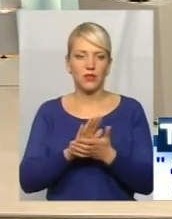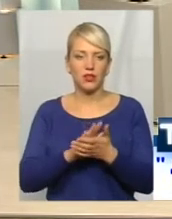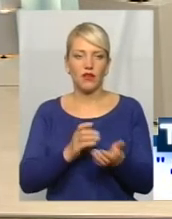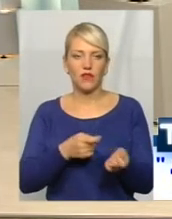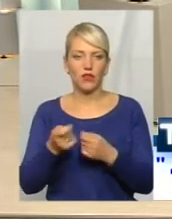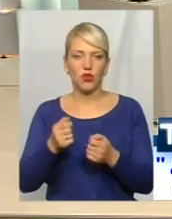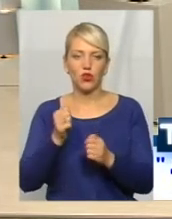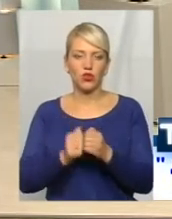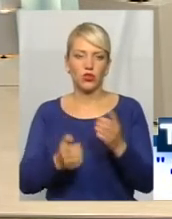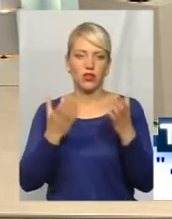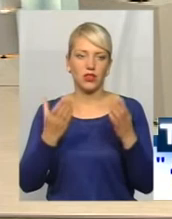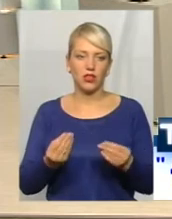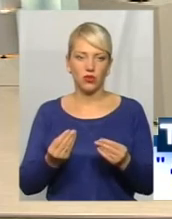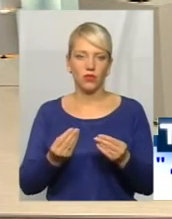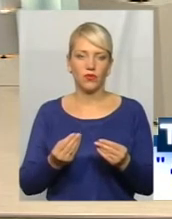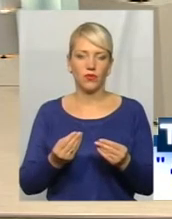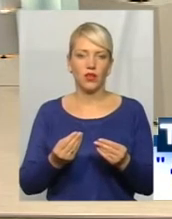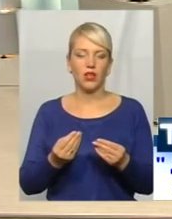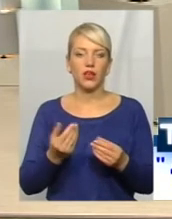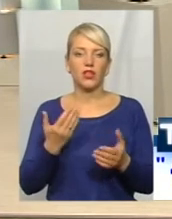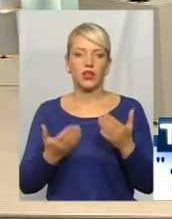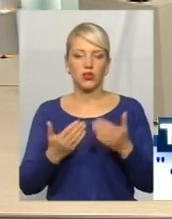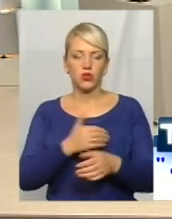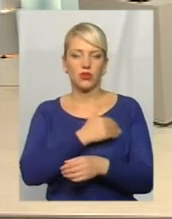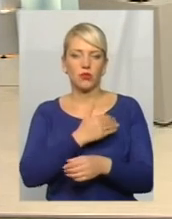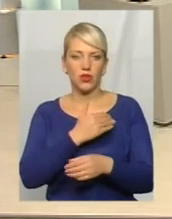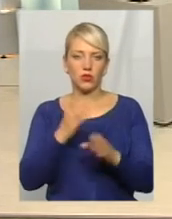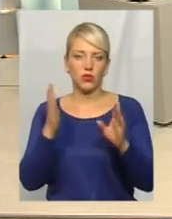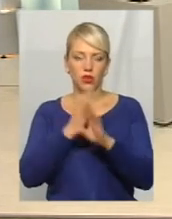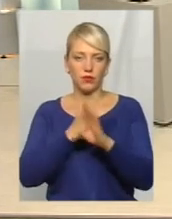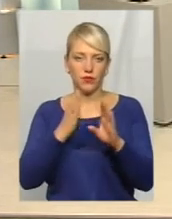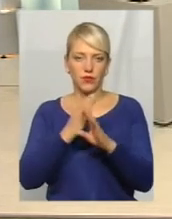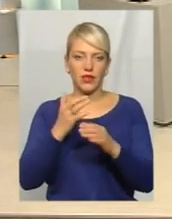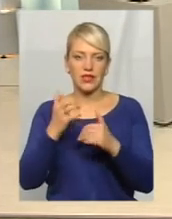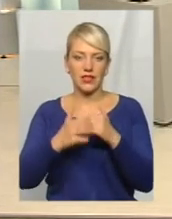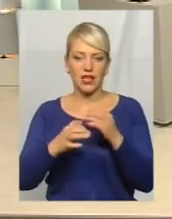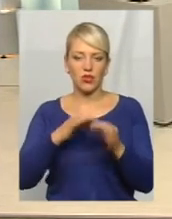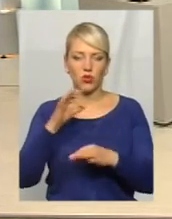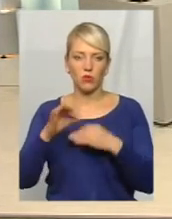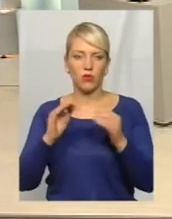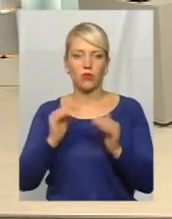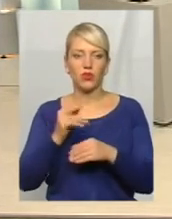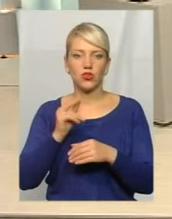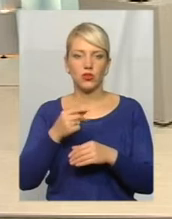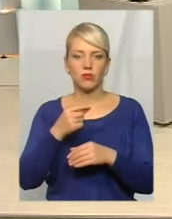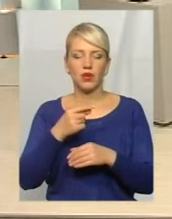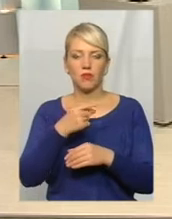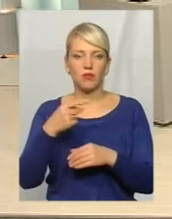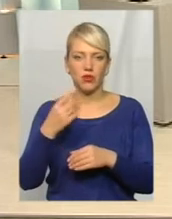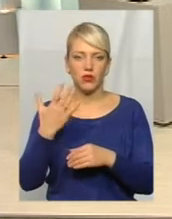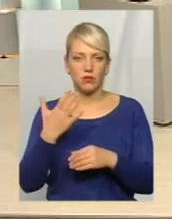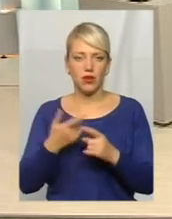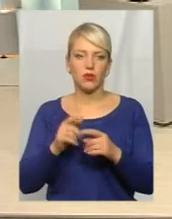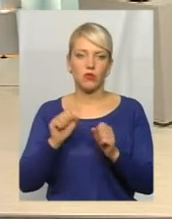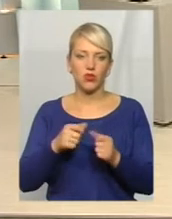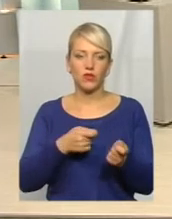випадку щоденно. Якщо температура навколишнього середовища середньодобова нижче 5 градусів, тоді може вивозитися раз у